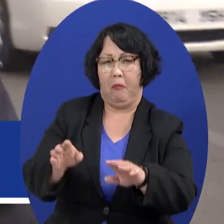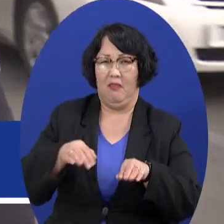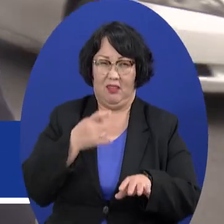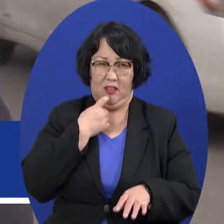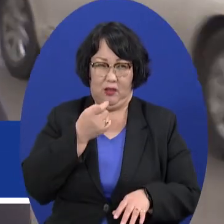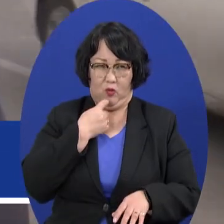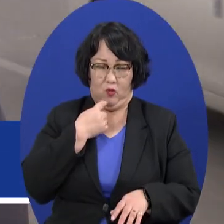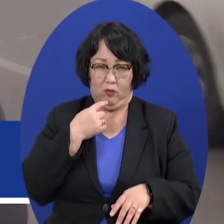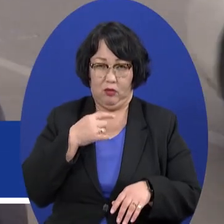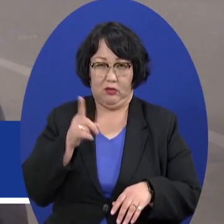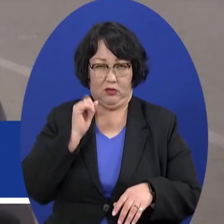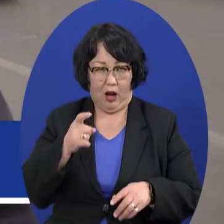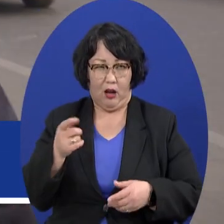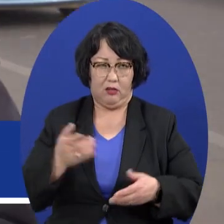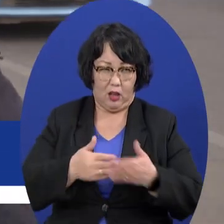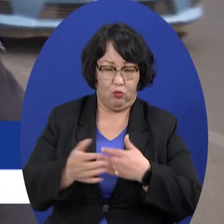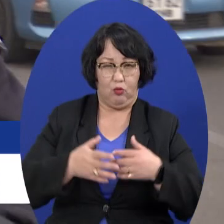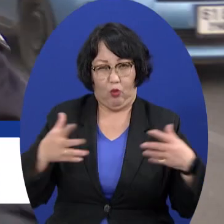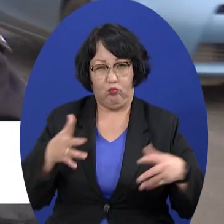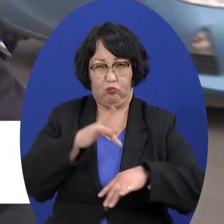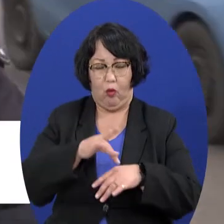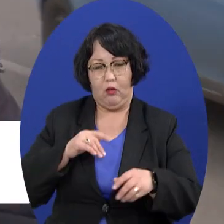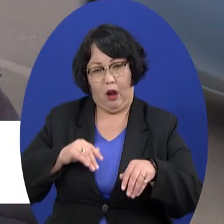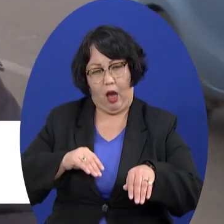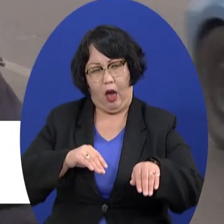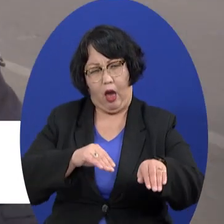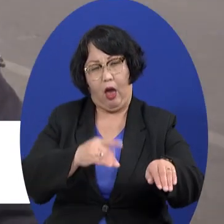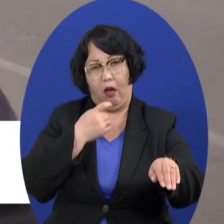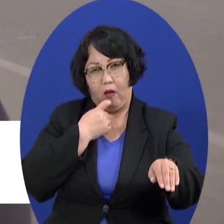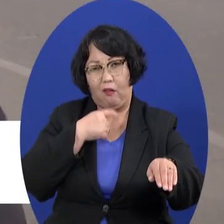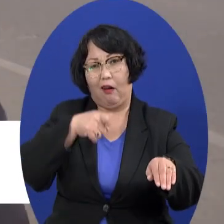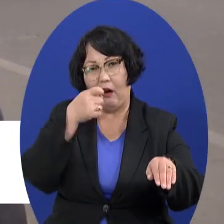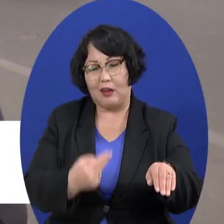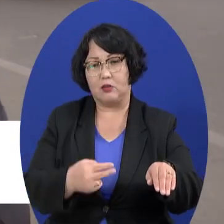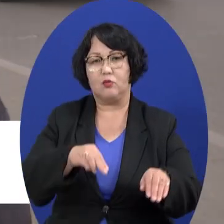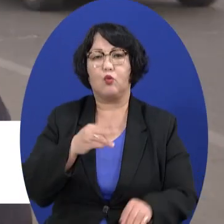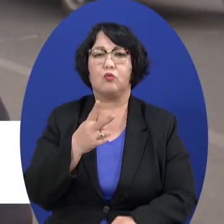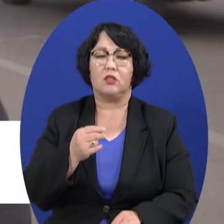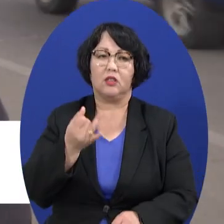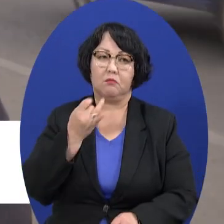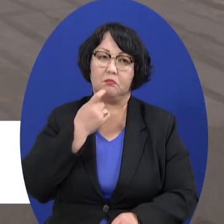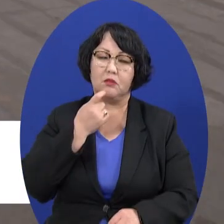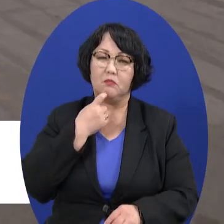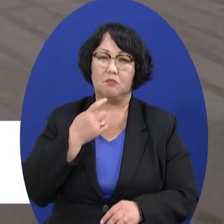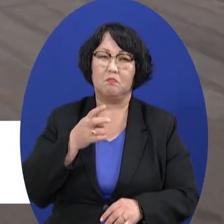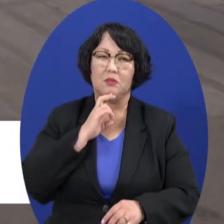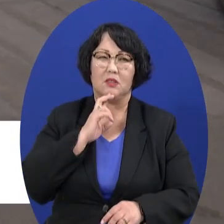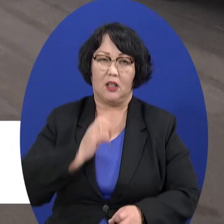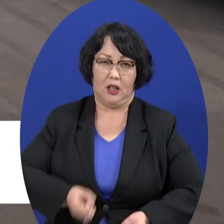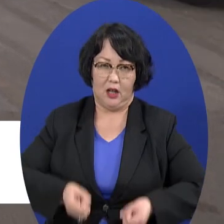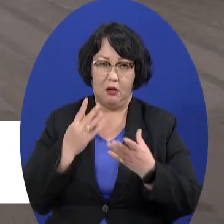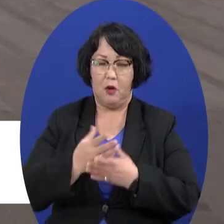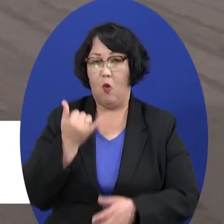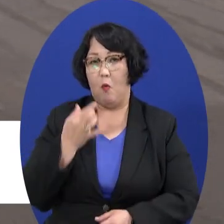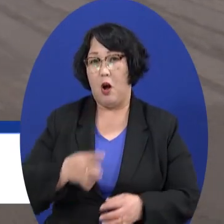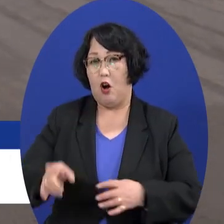байгаа хөдөлгөөний эрчим материал удаарсны улмаас дараа дараагийн уулзуурууд нь гацсах төвжил саатал орох ийм нөхцөл байдал үүсдэг. Улаанбаатар